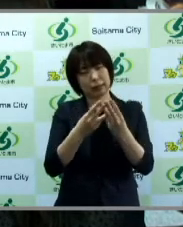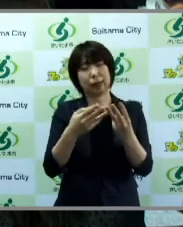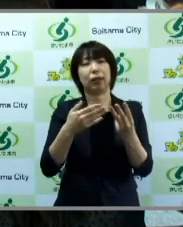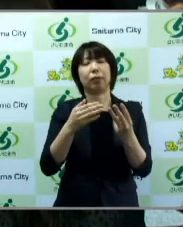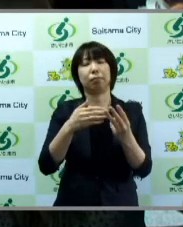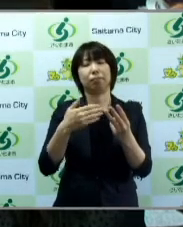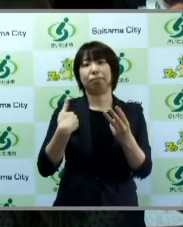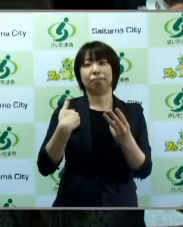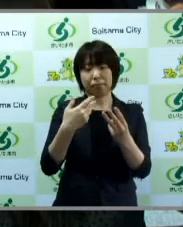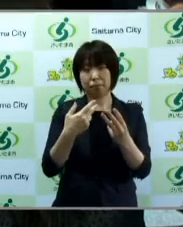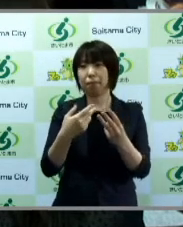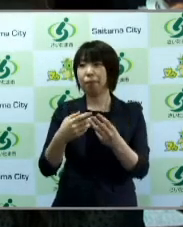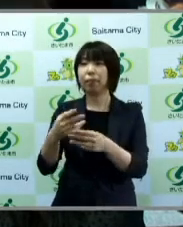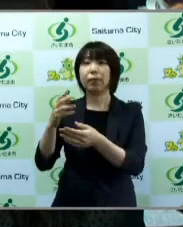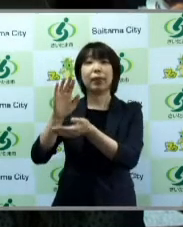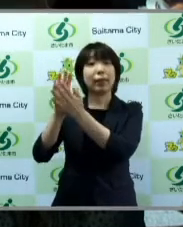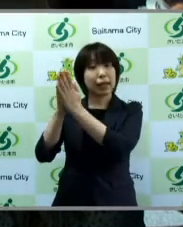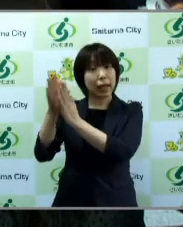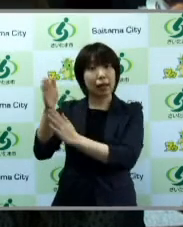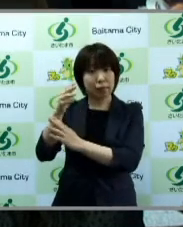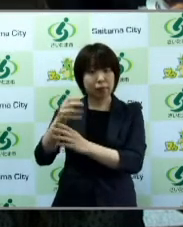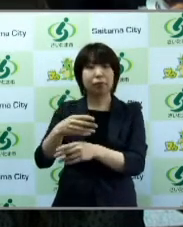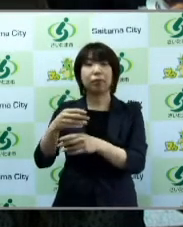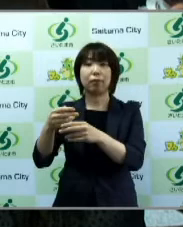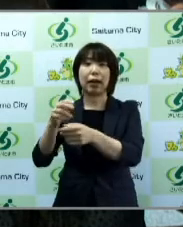名、看護師3名あの来ていただいてございます。